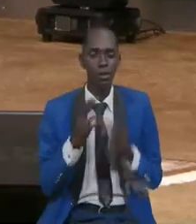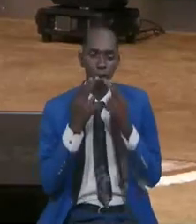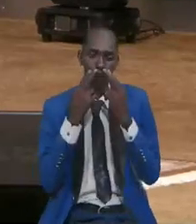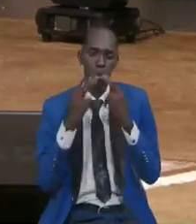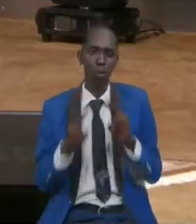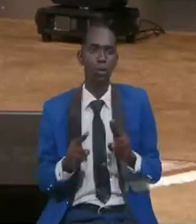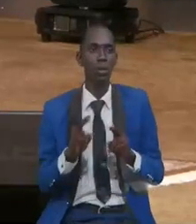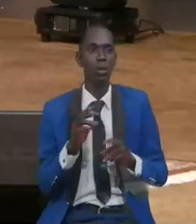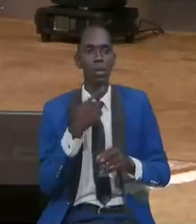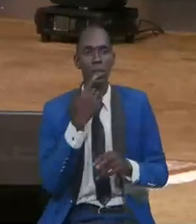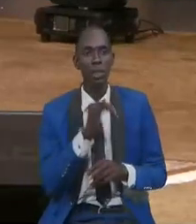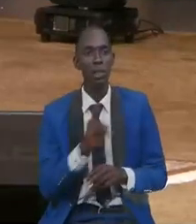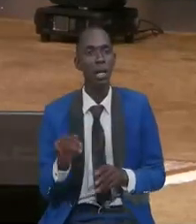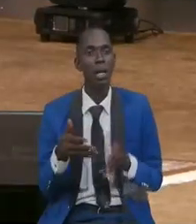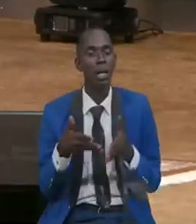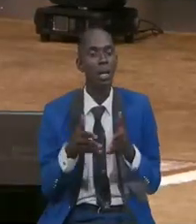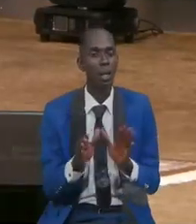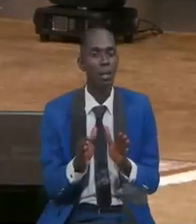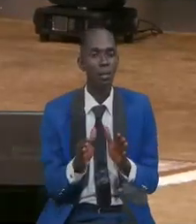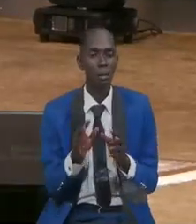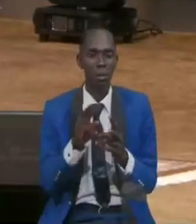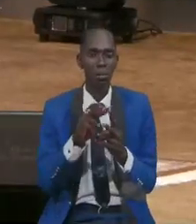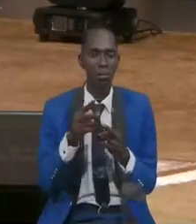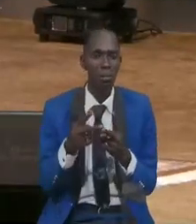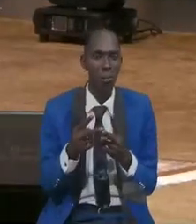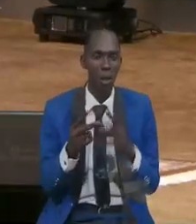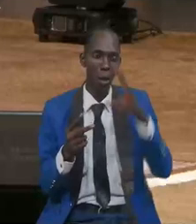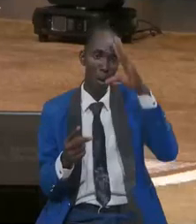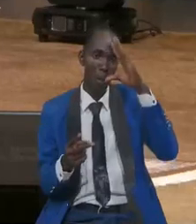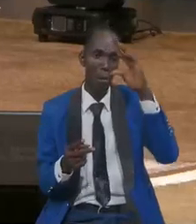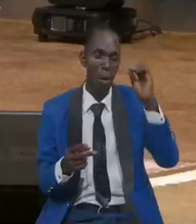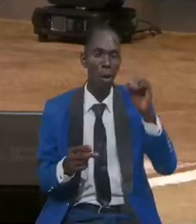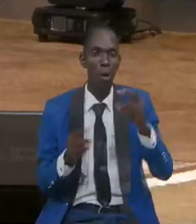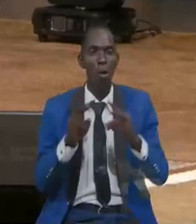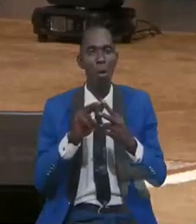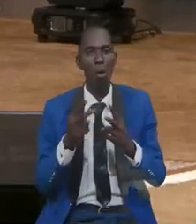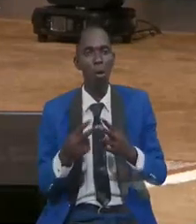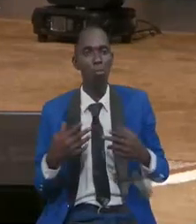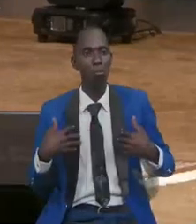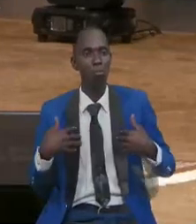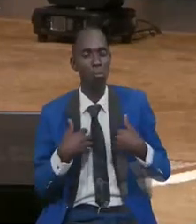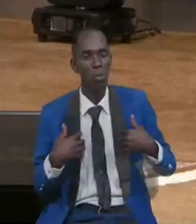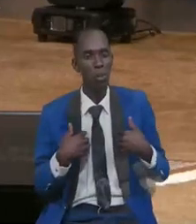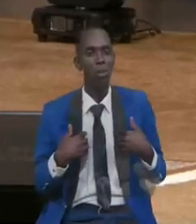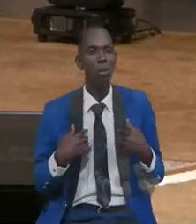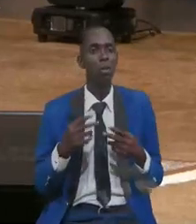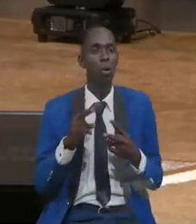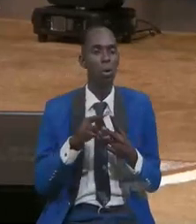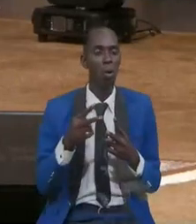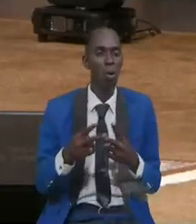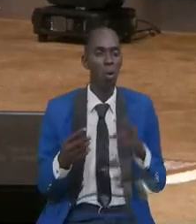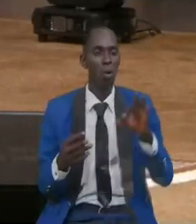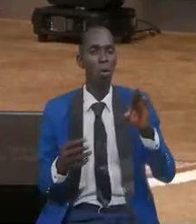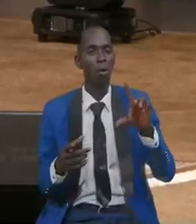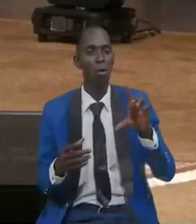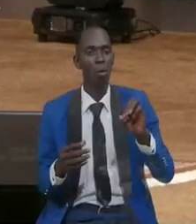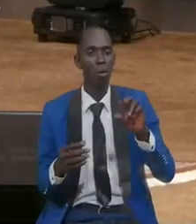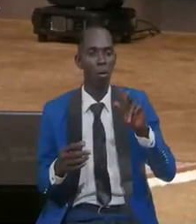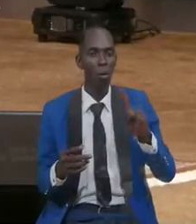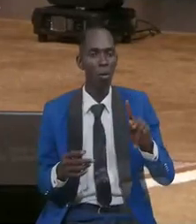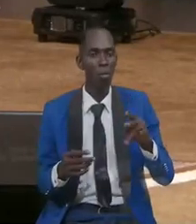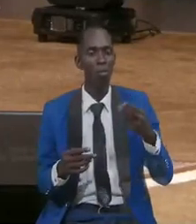les hommes et les bêtes, les bœufs et les brebis ne goûtent de rien